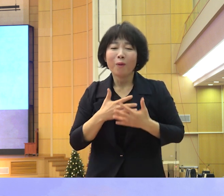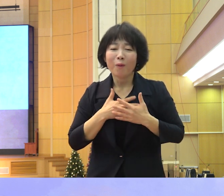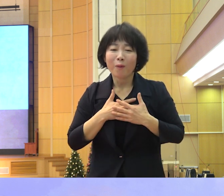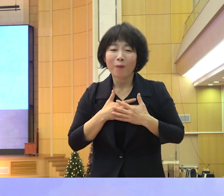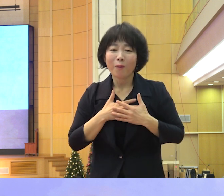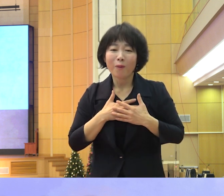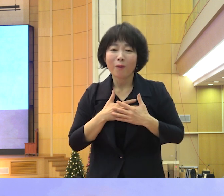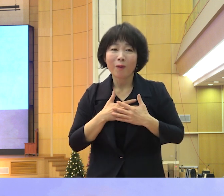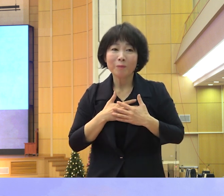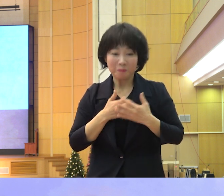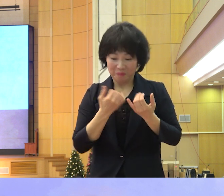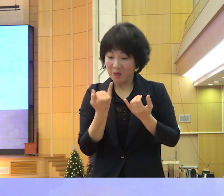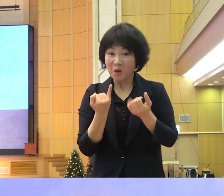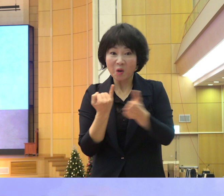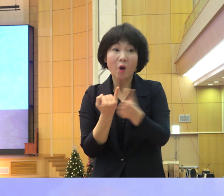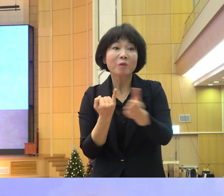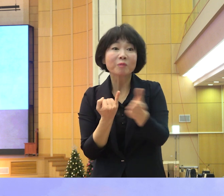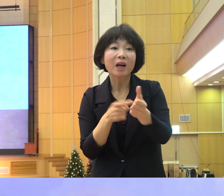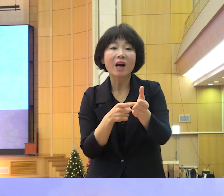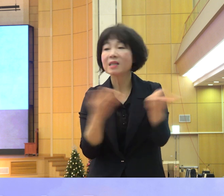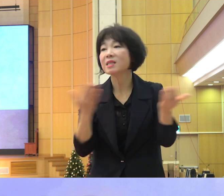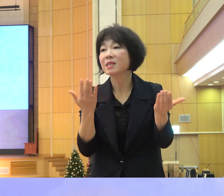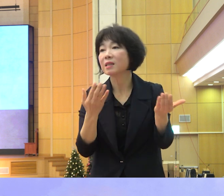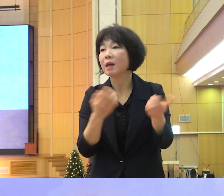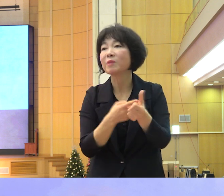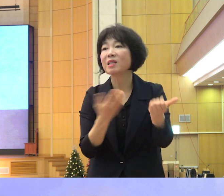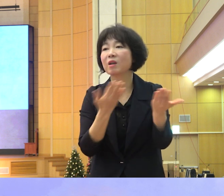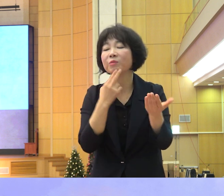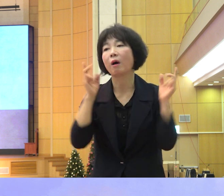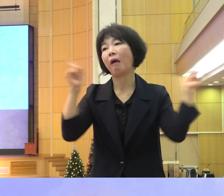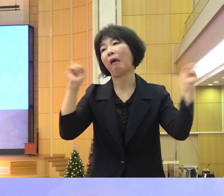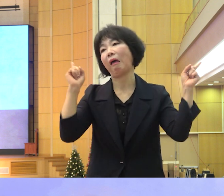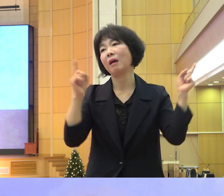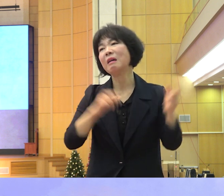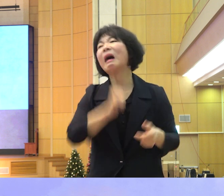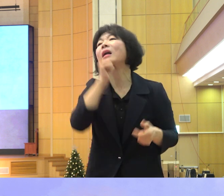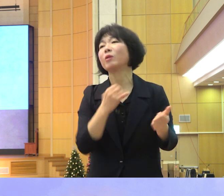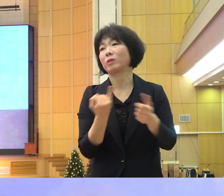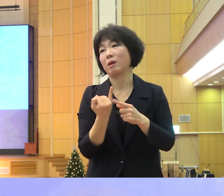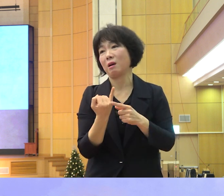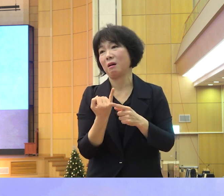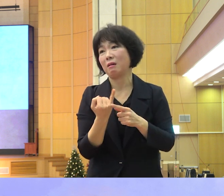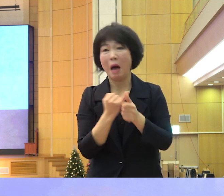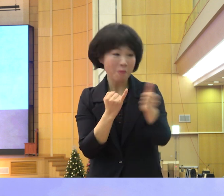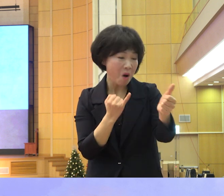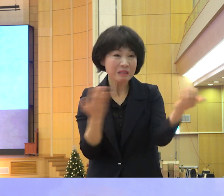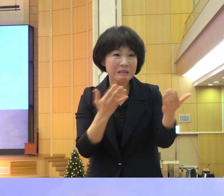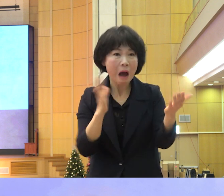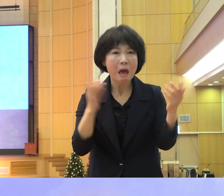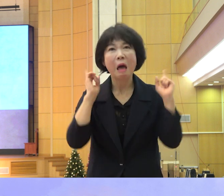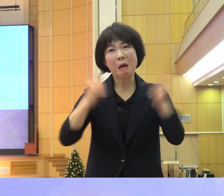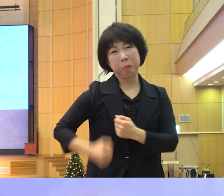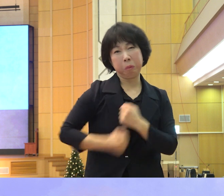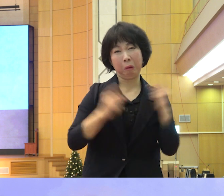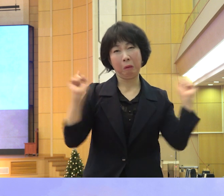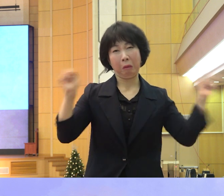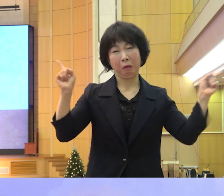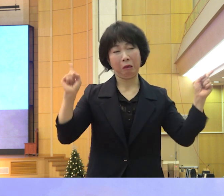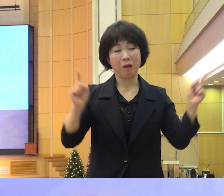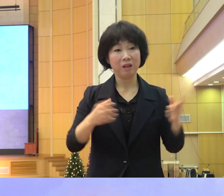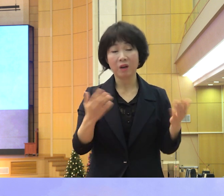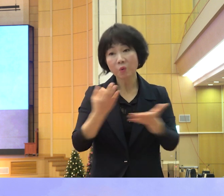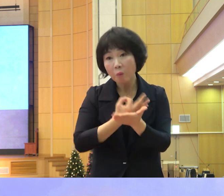진짜 남편이 3년 동안 놀았대요. 그러니까 그 집도 남편이 3년 동안 놀았으니까 돈 벌